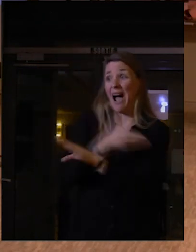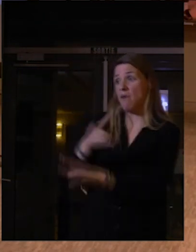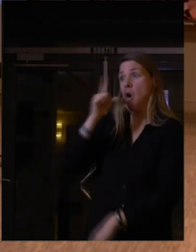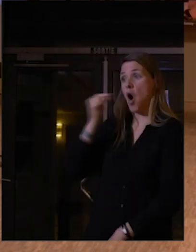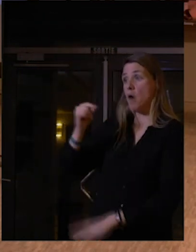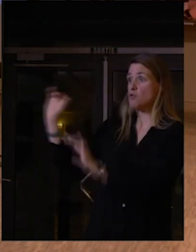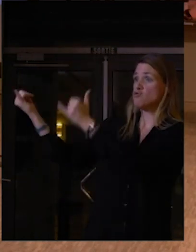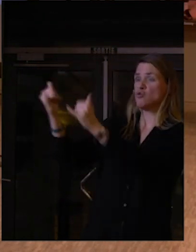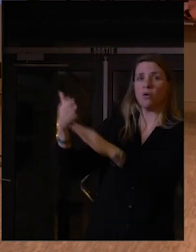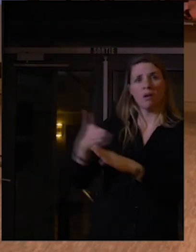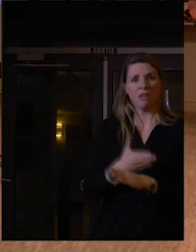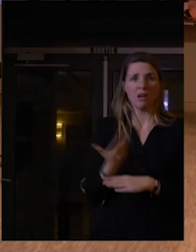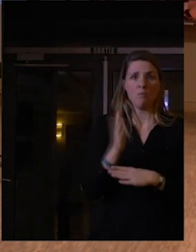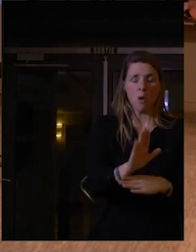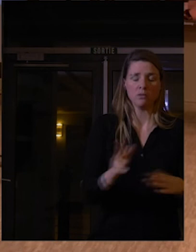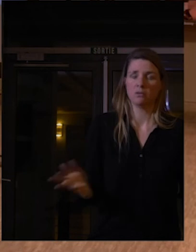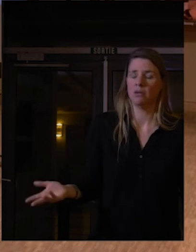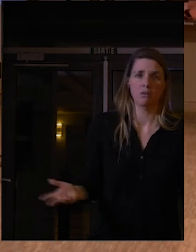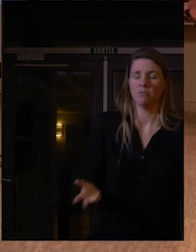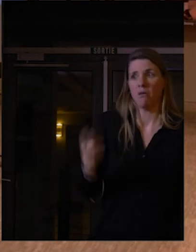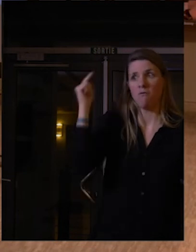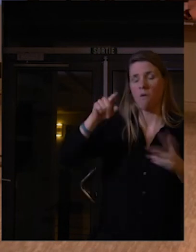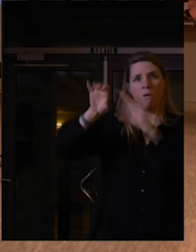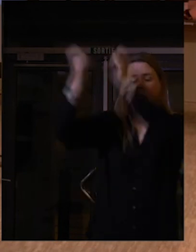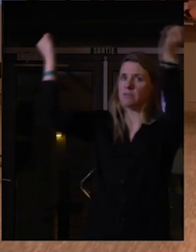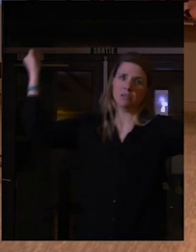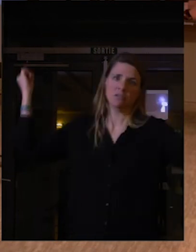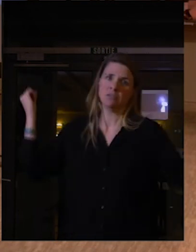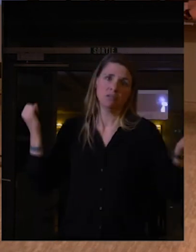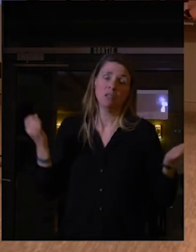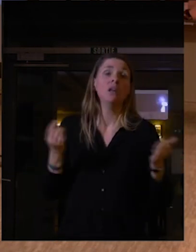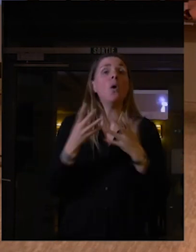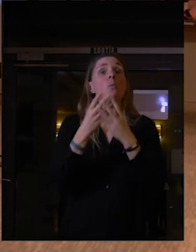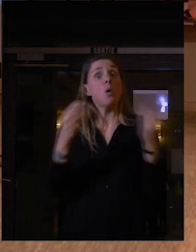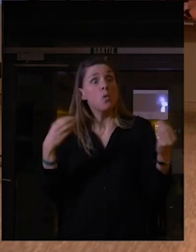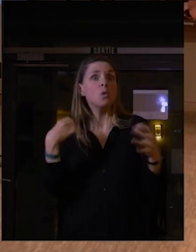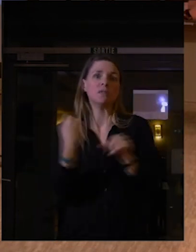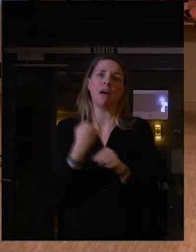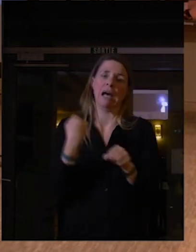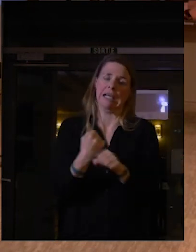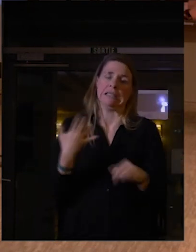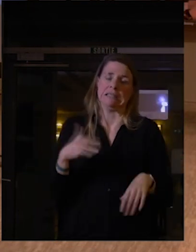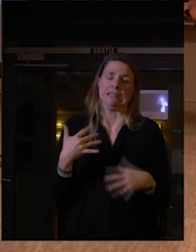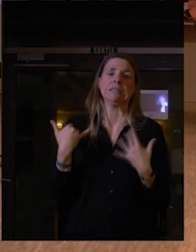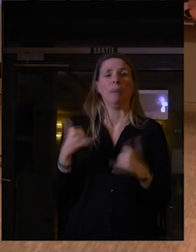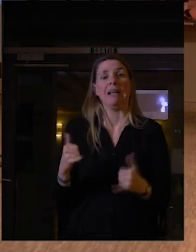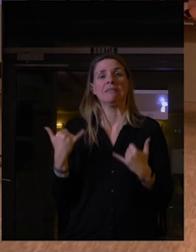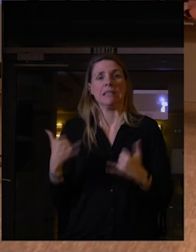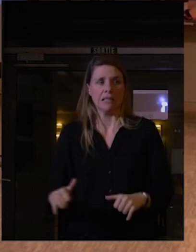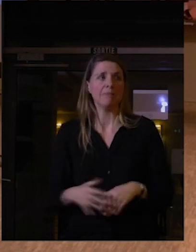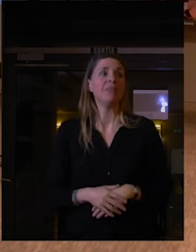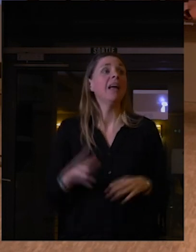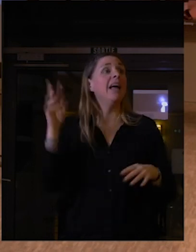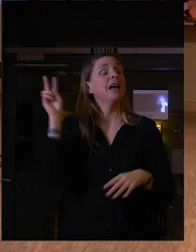jouent. Ça, c'est juste aussi des déconstructions qu'on a tous à travailler ensemble. Donc, il y a beaucoup de boulot. Et je suis d'accord, c'est